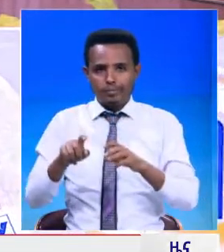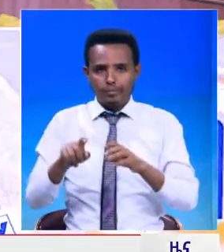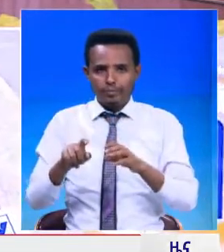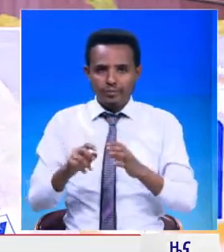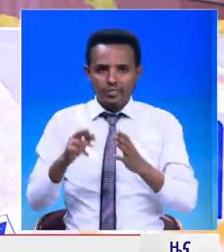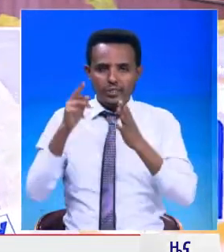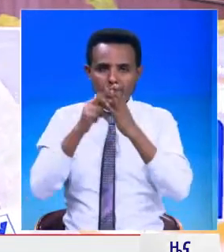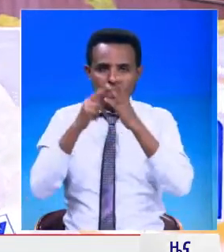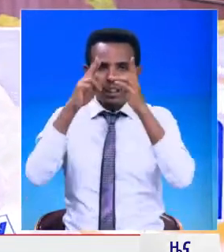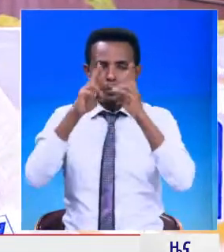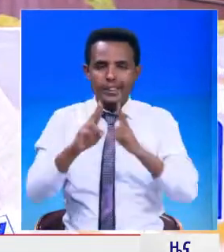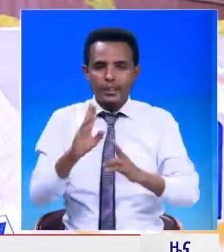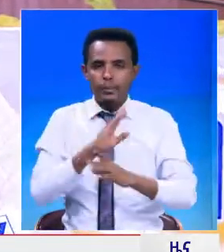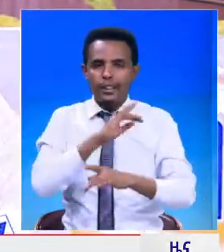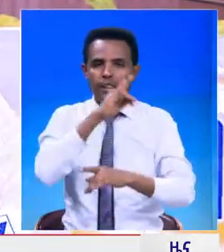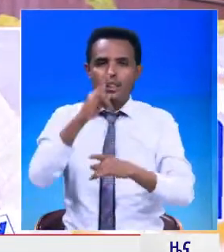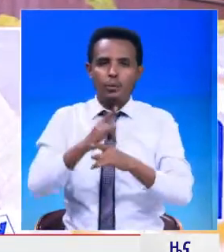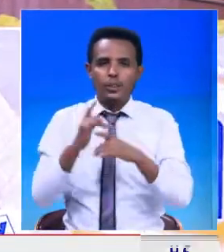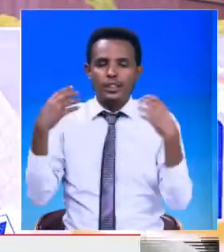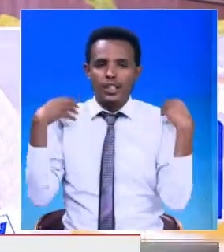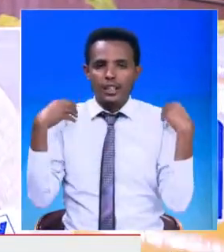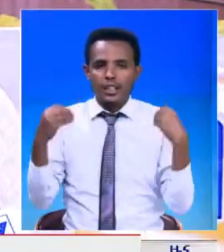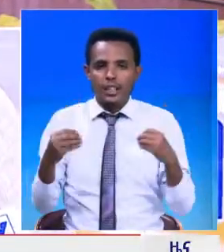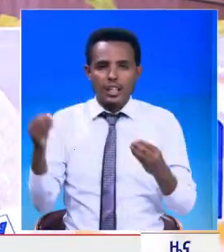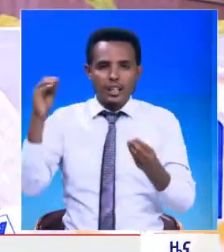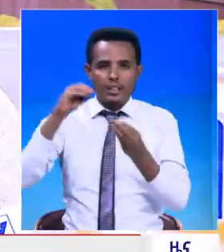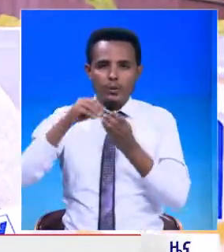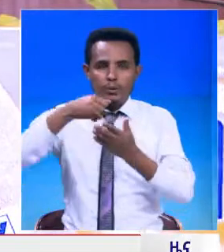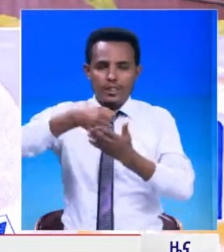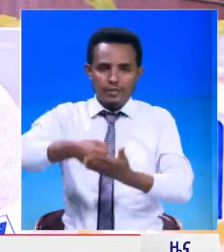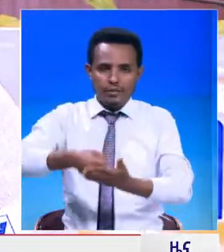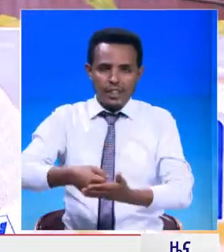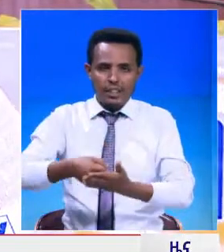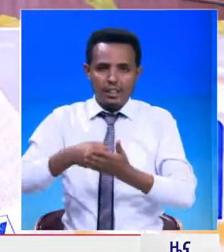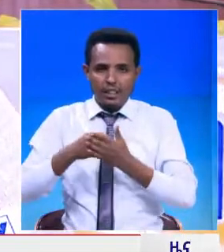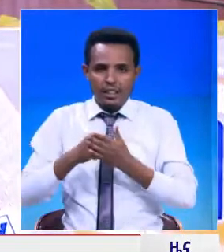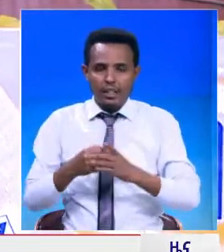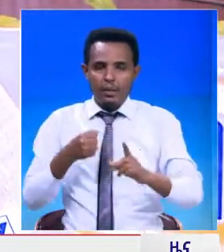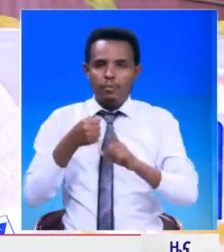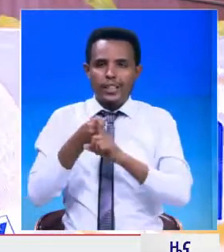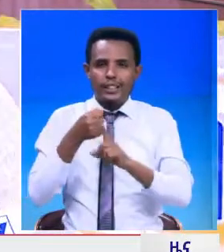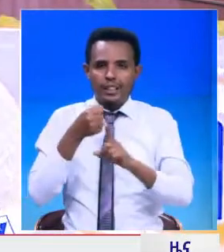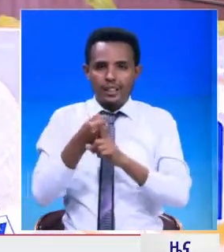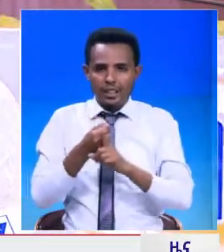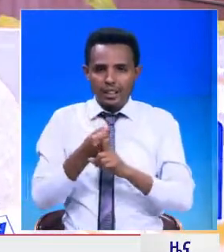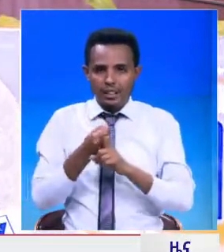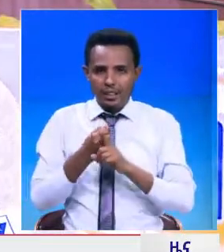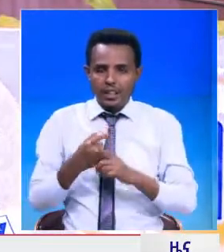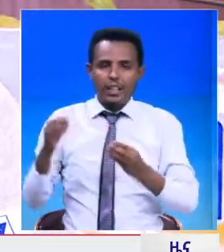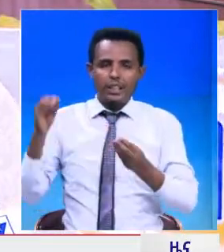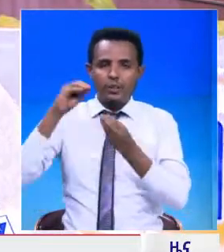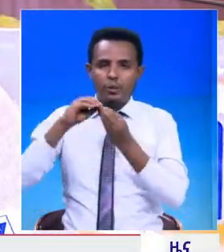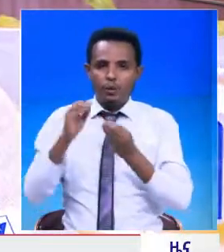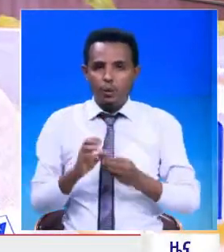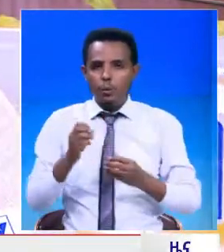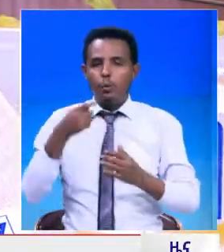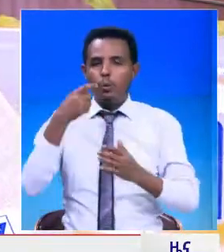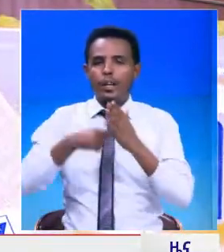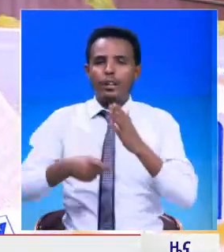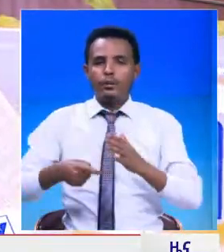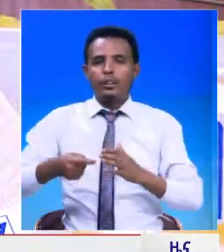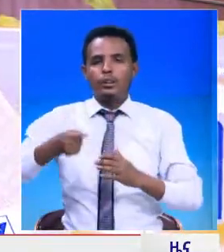የህግ የማስከበርና የዜጎች ደህንነት እንዲሁም ጽንፈኝነት መታገድ፣ የዋጋ ግሽበትና የኑሮ